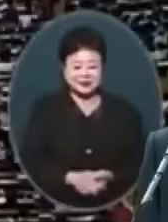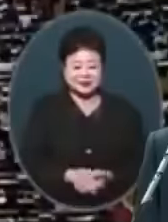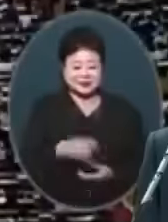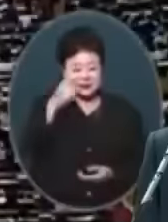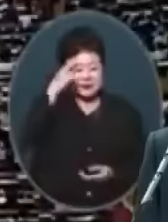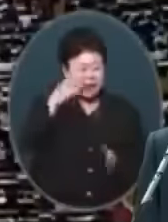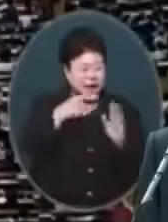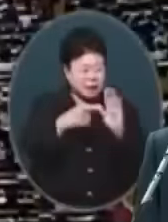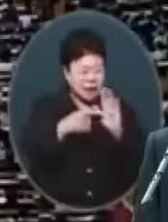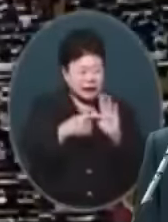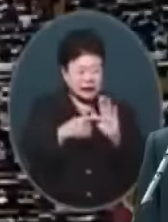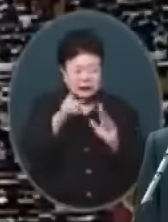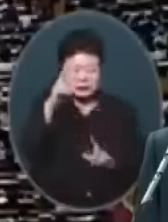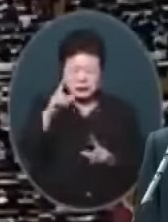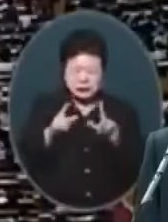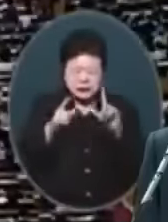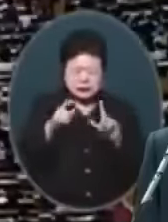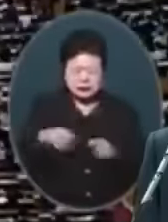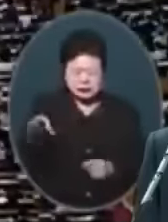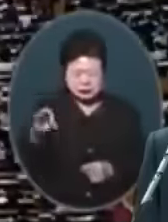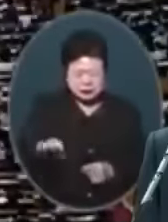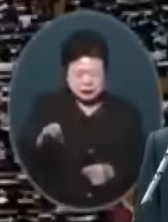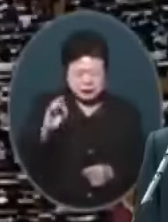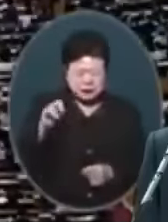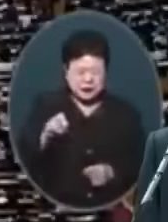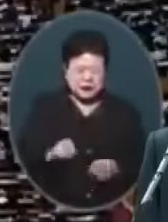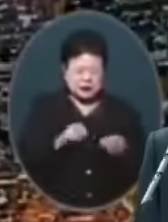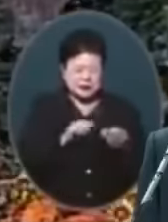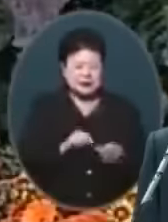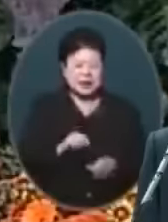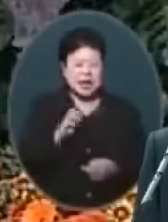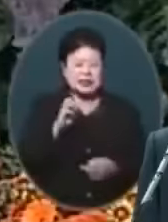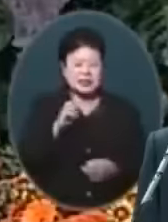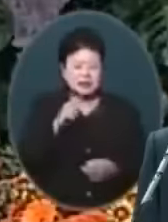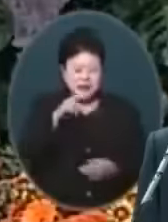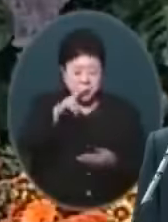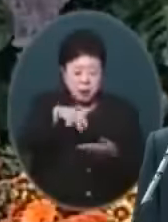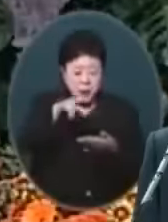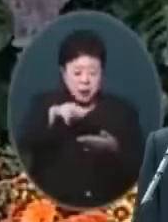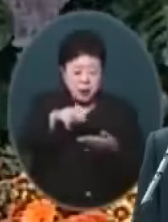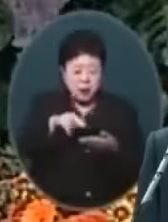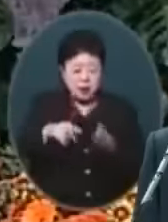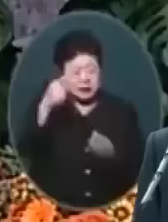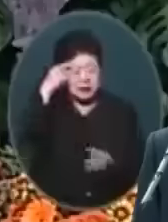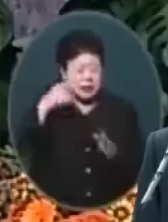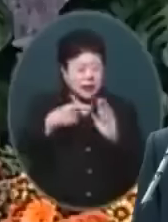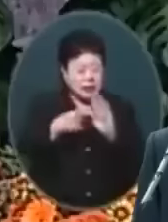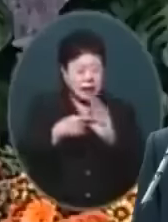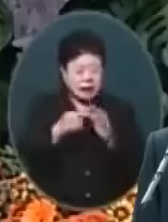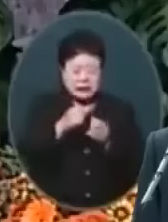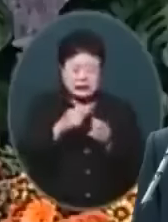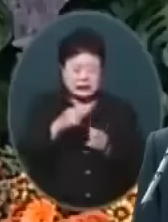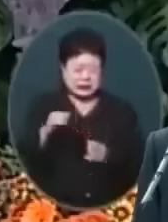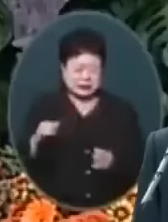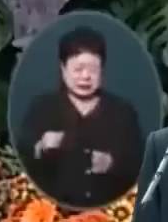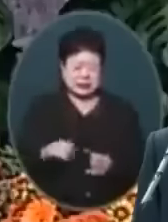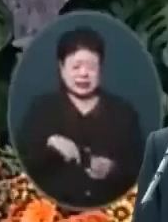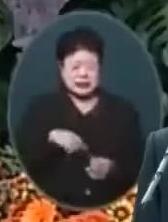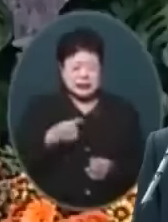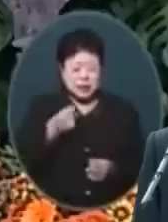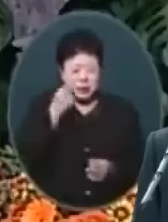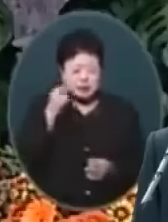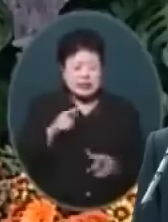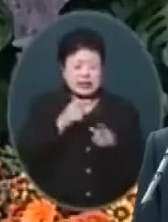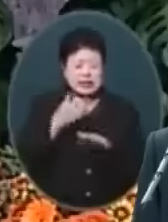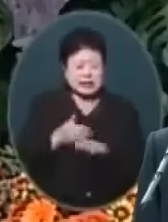부정적인 자화상은 참 괴롭습니다. 민수기 13장 32절로 33절에 보면 부정적인 자화상을 가진 사람은 자기도 못 살 뿐